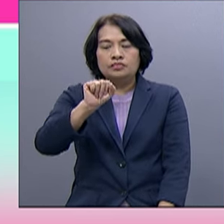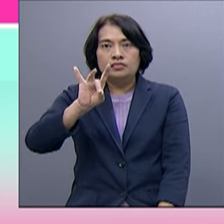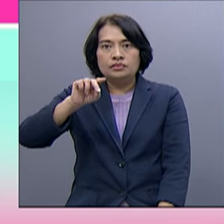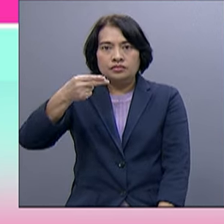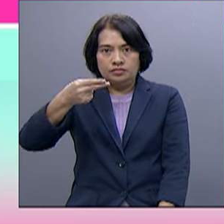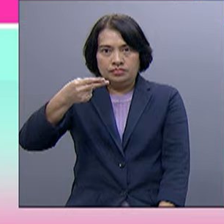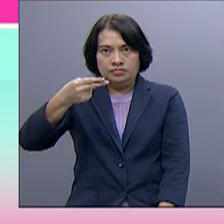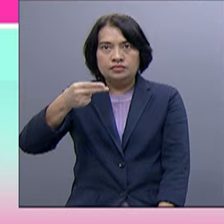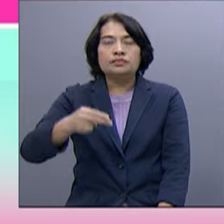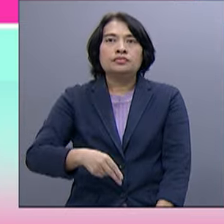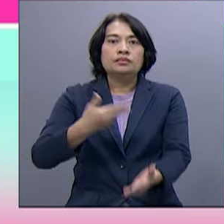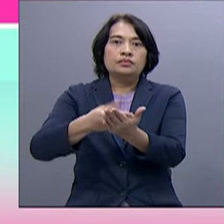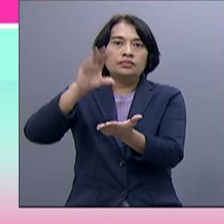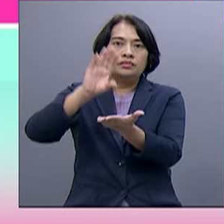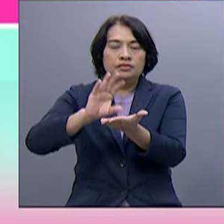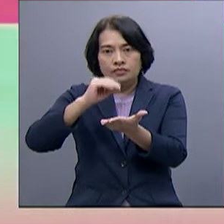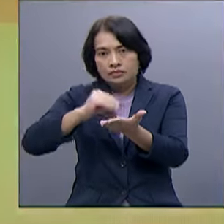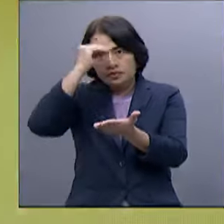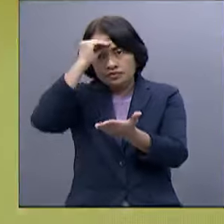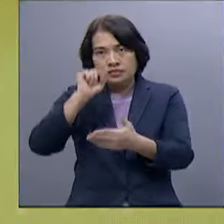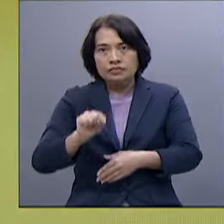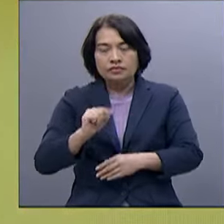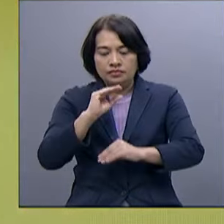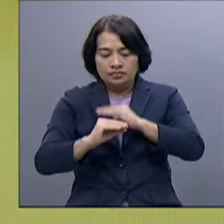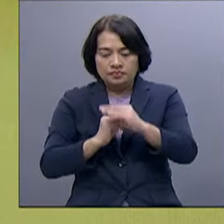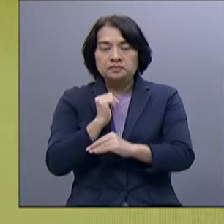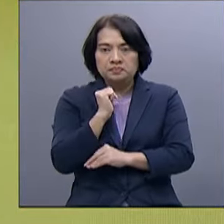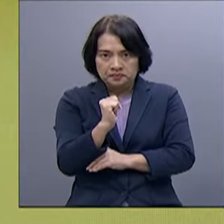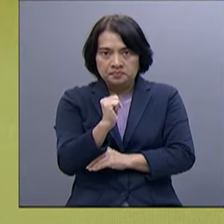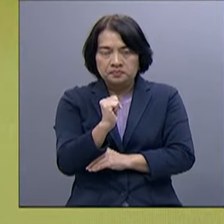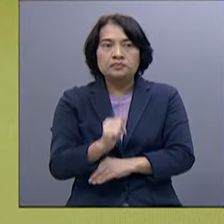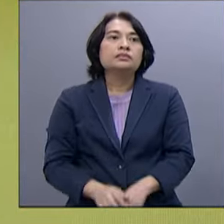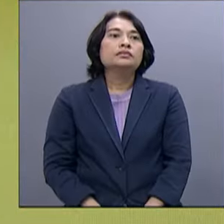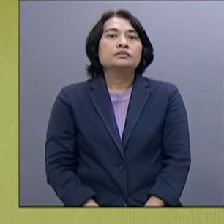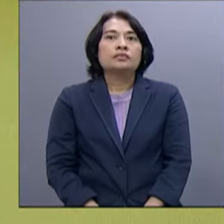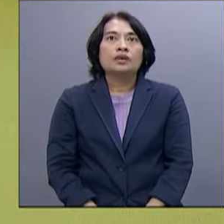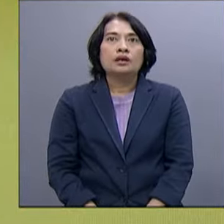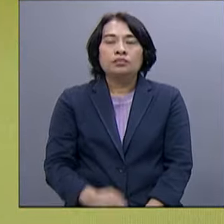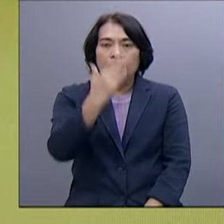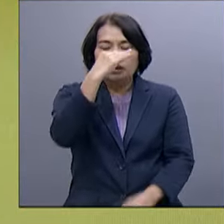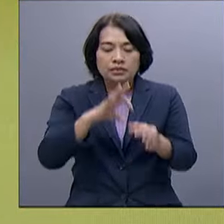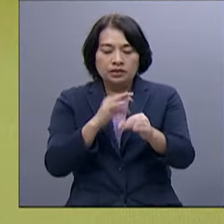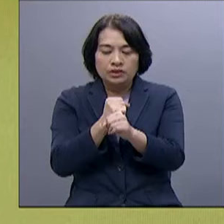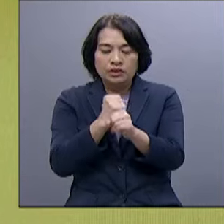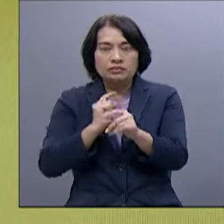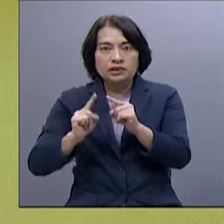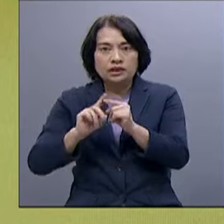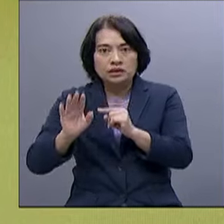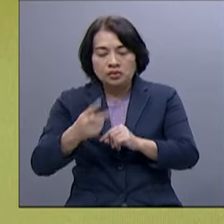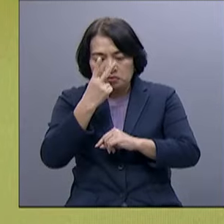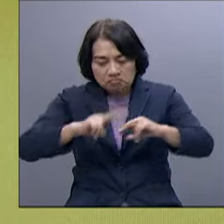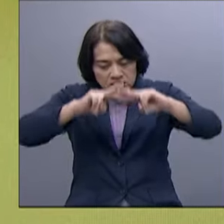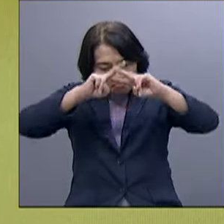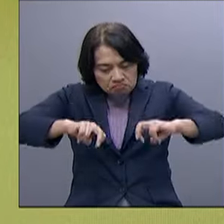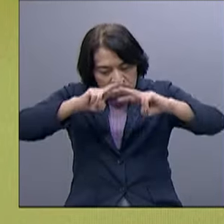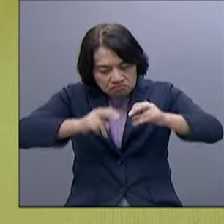บาทด้วยกันค ่ ะ ใช่ค่ะก็ถือว่าเป็นโครงการดีๆนะคะคุณผู้ชมเพราะว่าก่อนที่เราจะมาทำสารานุกรมได้เนี่ยเราก็ต้องมีการค้นคว้าข้อมูลเชิงลึกพอสม